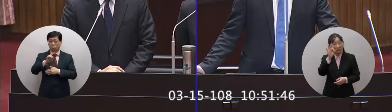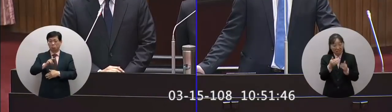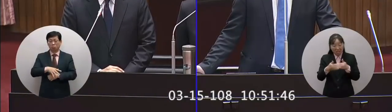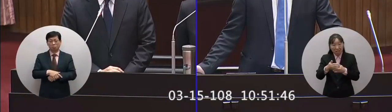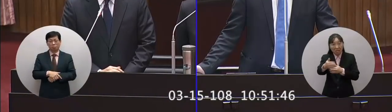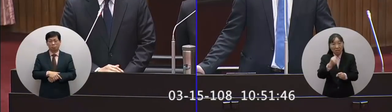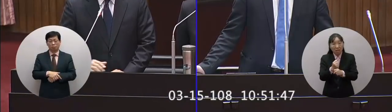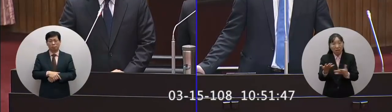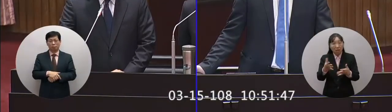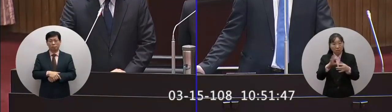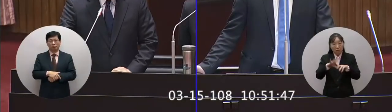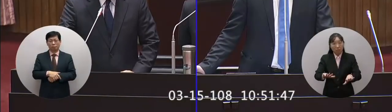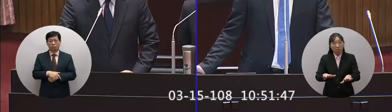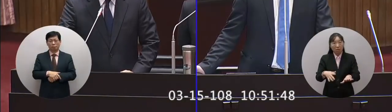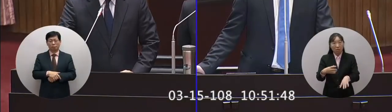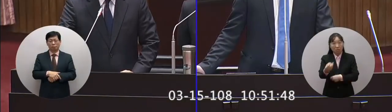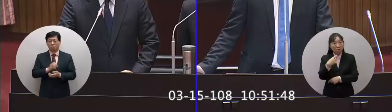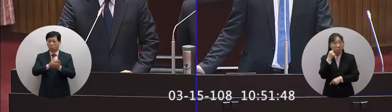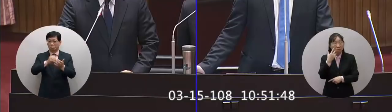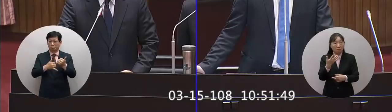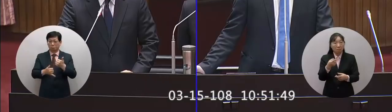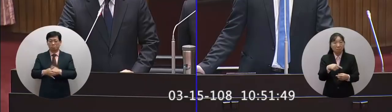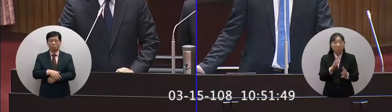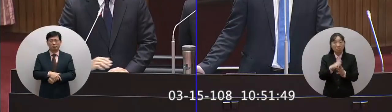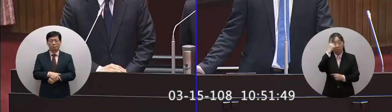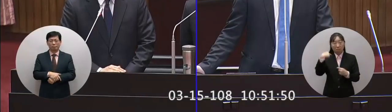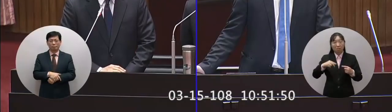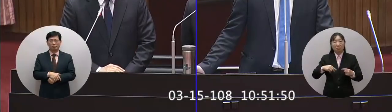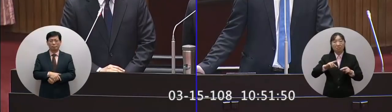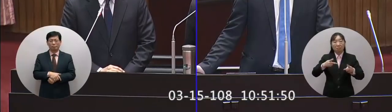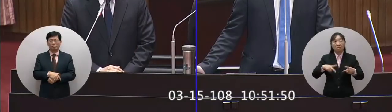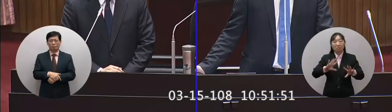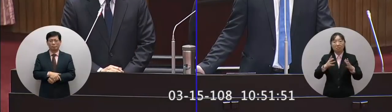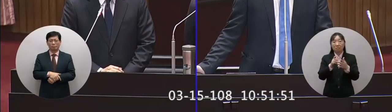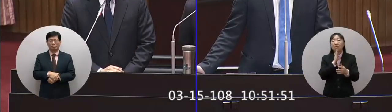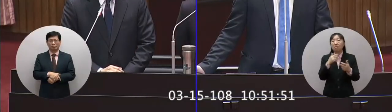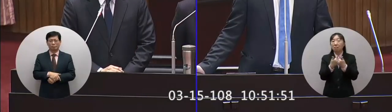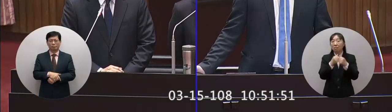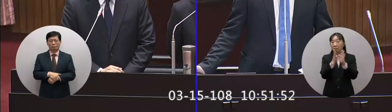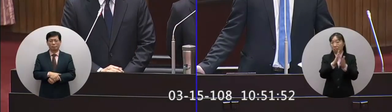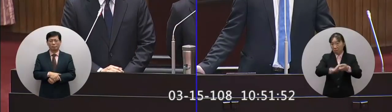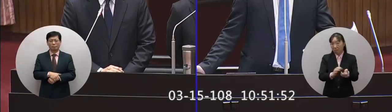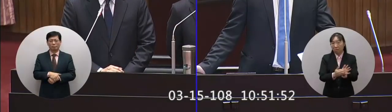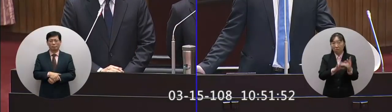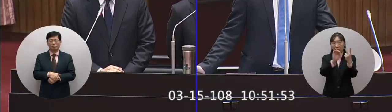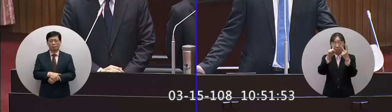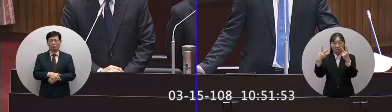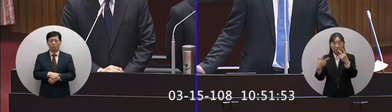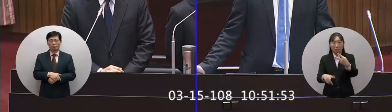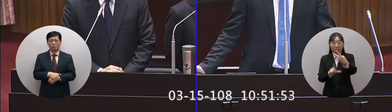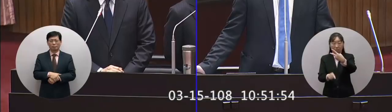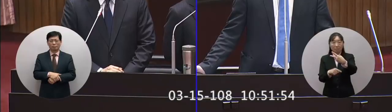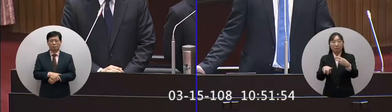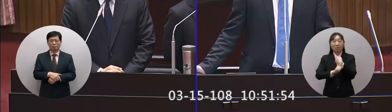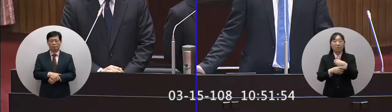度，所以到现在都还没有办法承诺。一个在司改国事会议已经做成结论，2017年2月的法务部